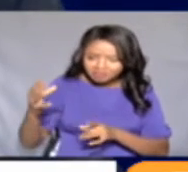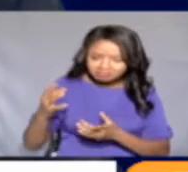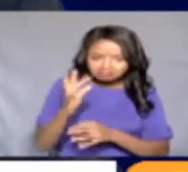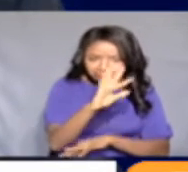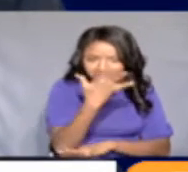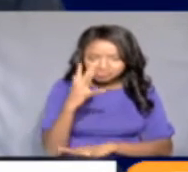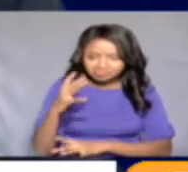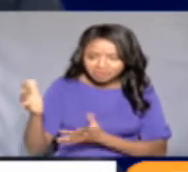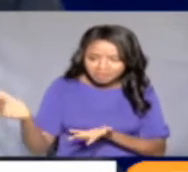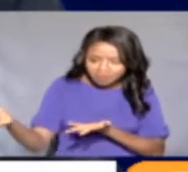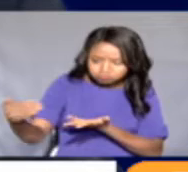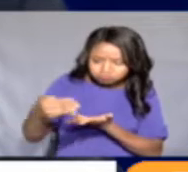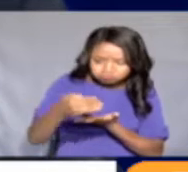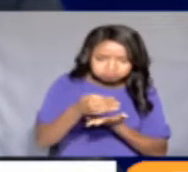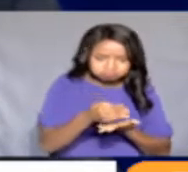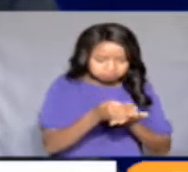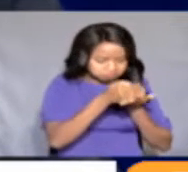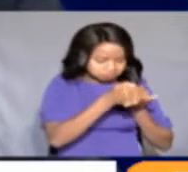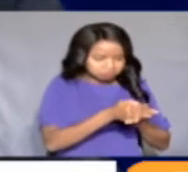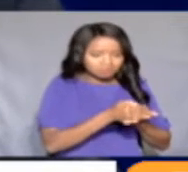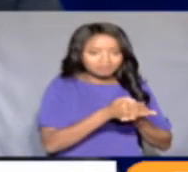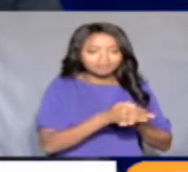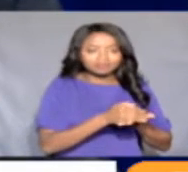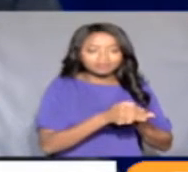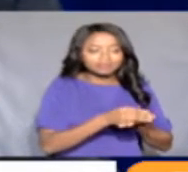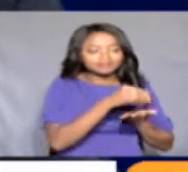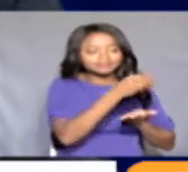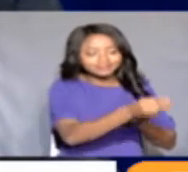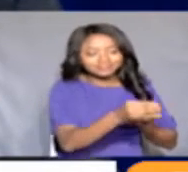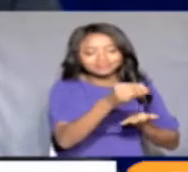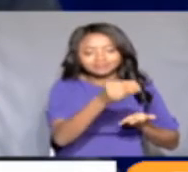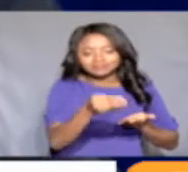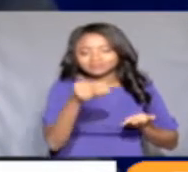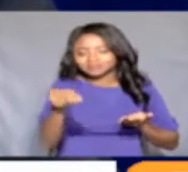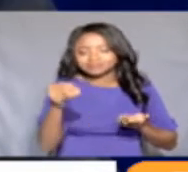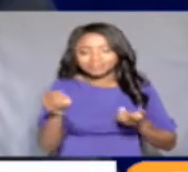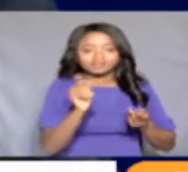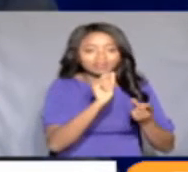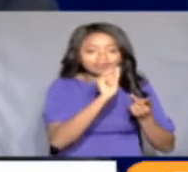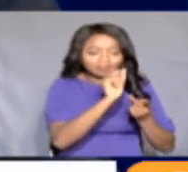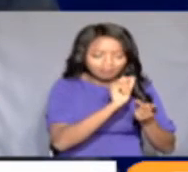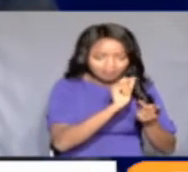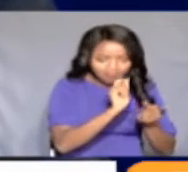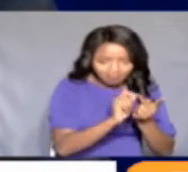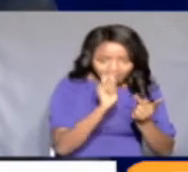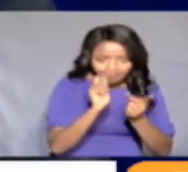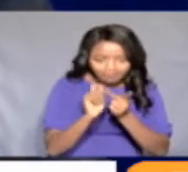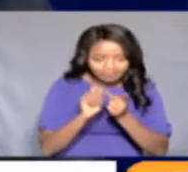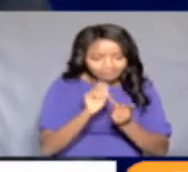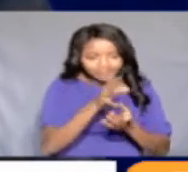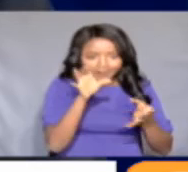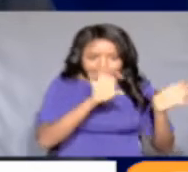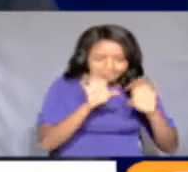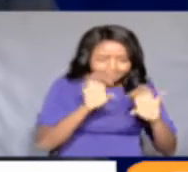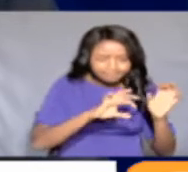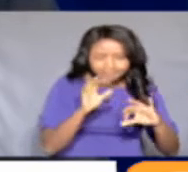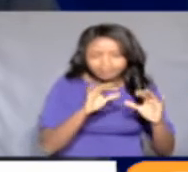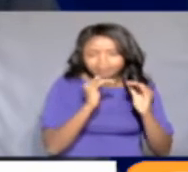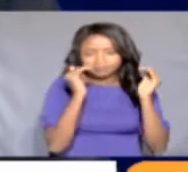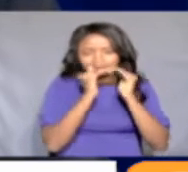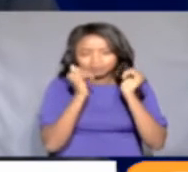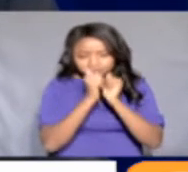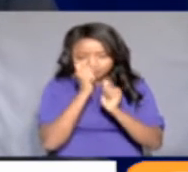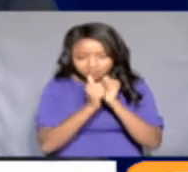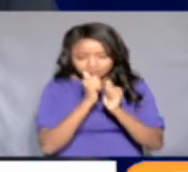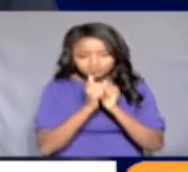Mm-hmm. Of which ndio kuwe certified, lazima miti zako yonekane, hii ime chemical content yake ni hii na hii na hii.